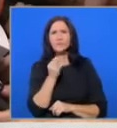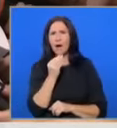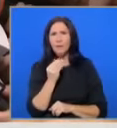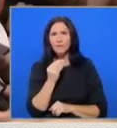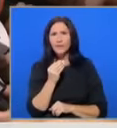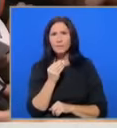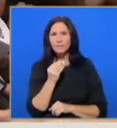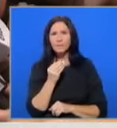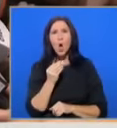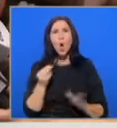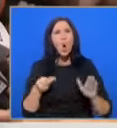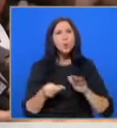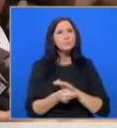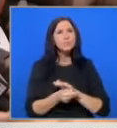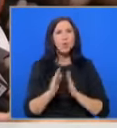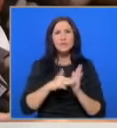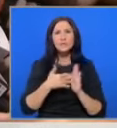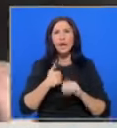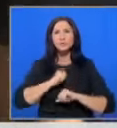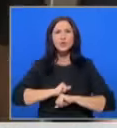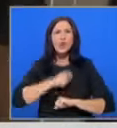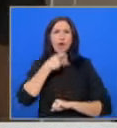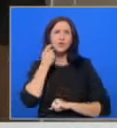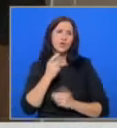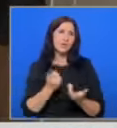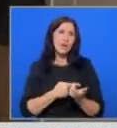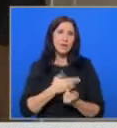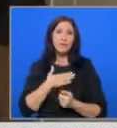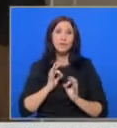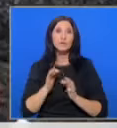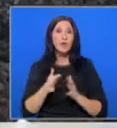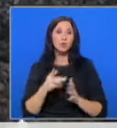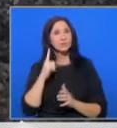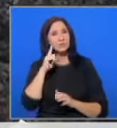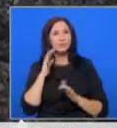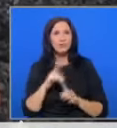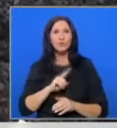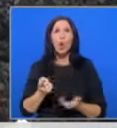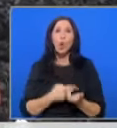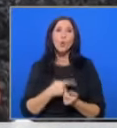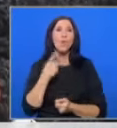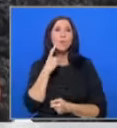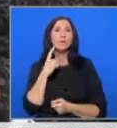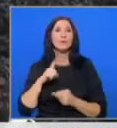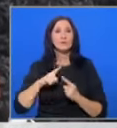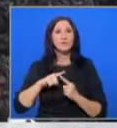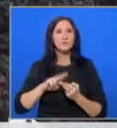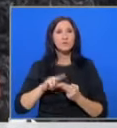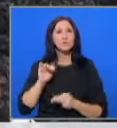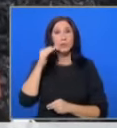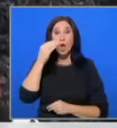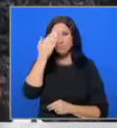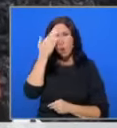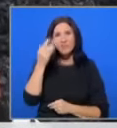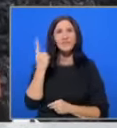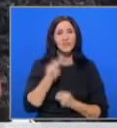цялата корупционна схема в общината години наред? От Има такъв народ са скептични. Доколко БТВ би била обективна в една кампания в